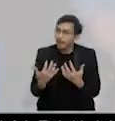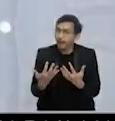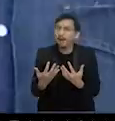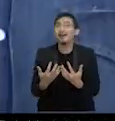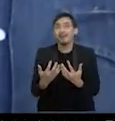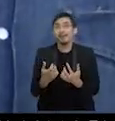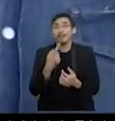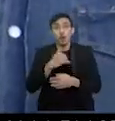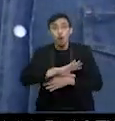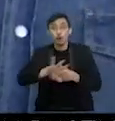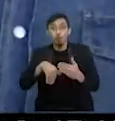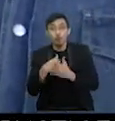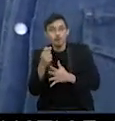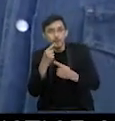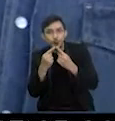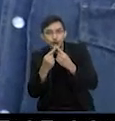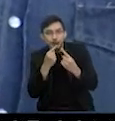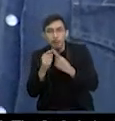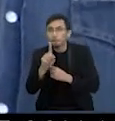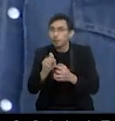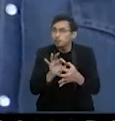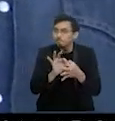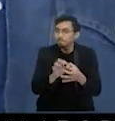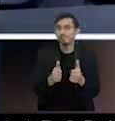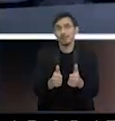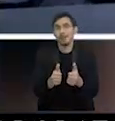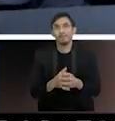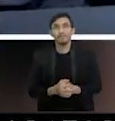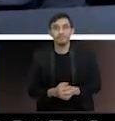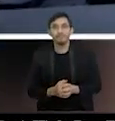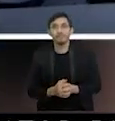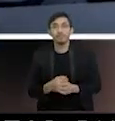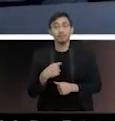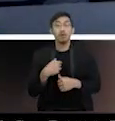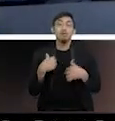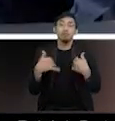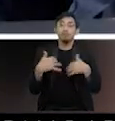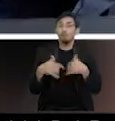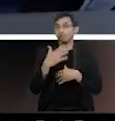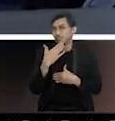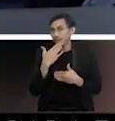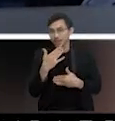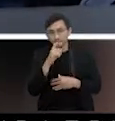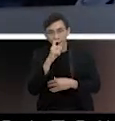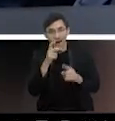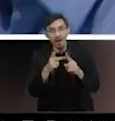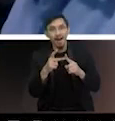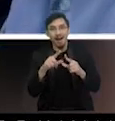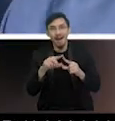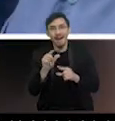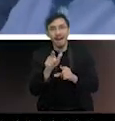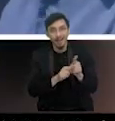pihak. But I want to say this, I'm very impressed with what Pak Hari has achieved in